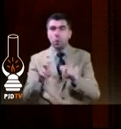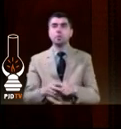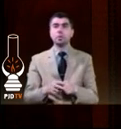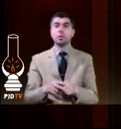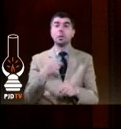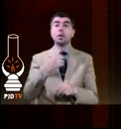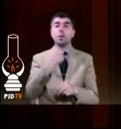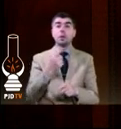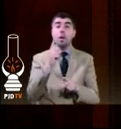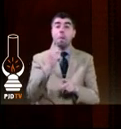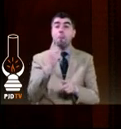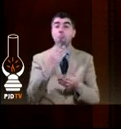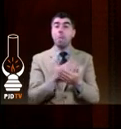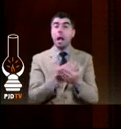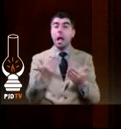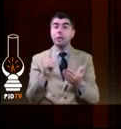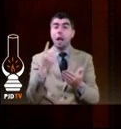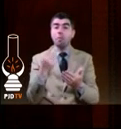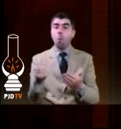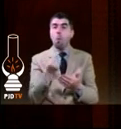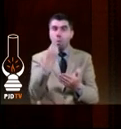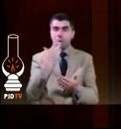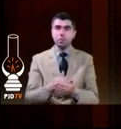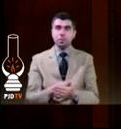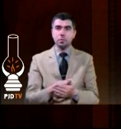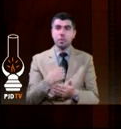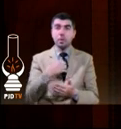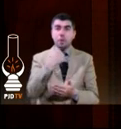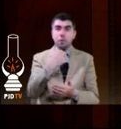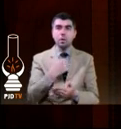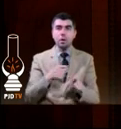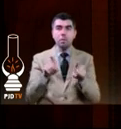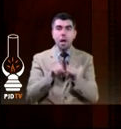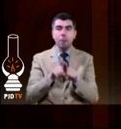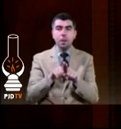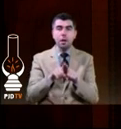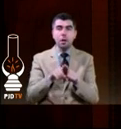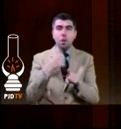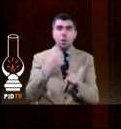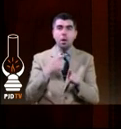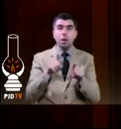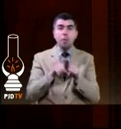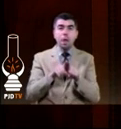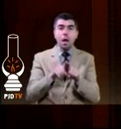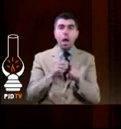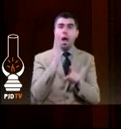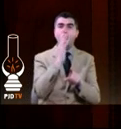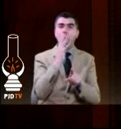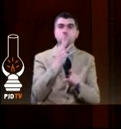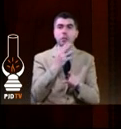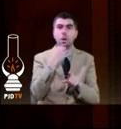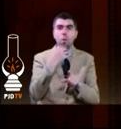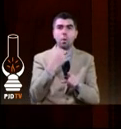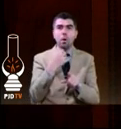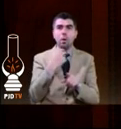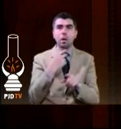الرصيد كلينا منه مليار ديال الدرهم. أنا نقول لكم واحد القضية، بقى في الحال اللي حتى واحد ما نض غوت عليا في هذه المنصة وقال لي السعد